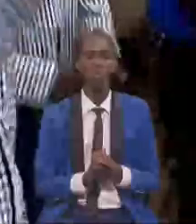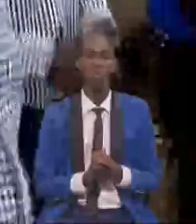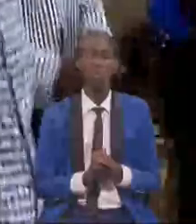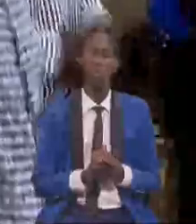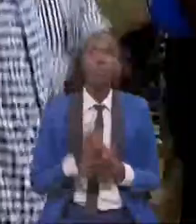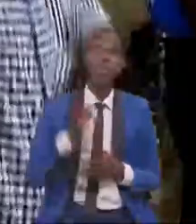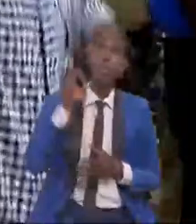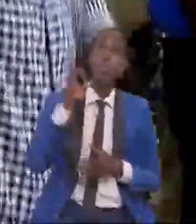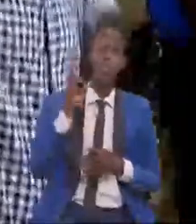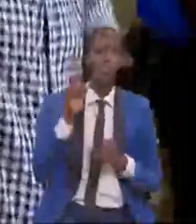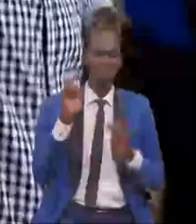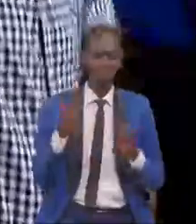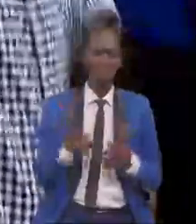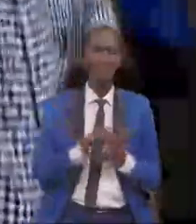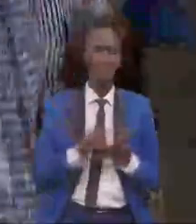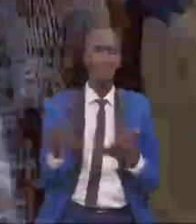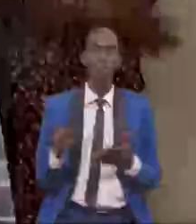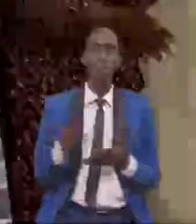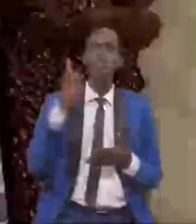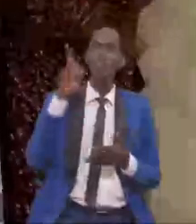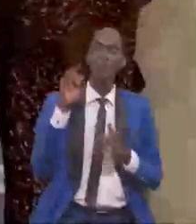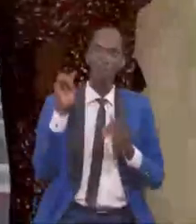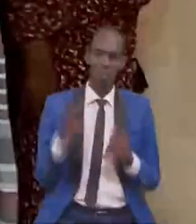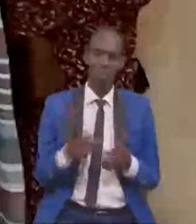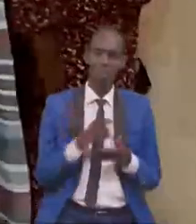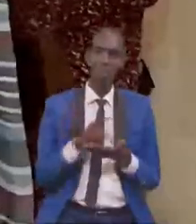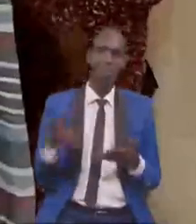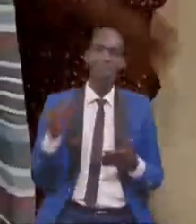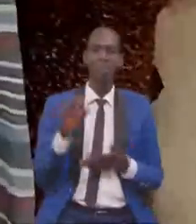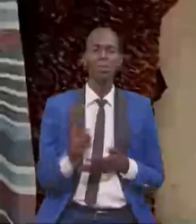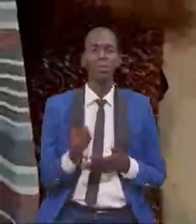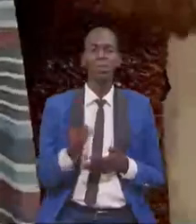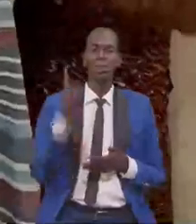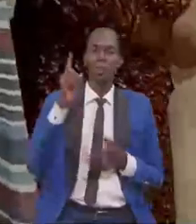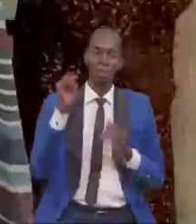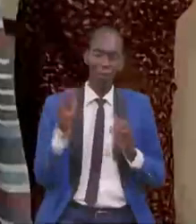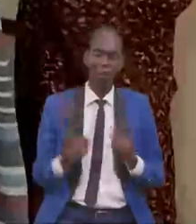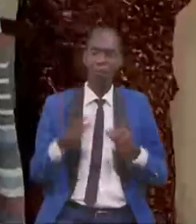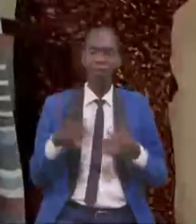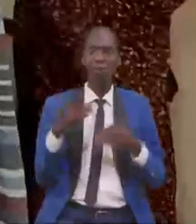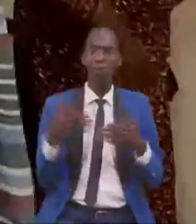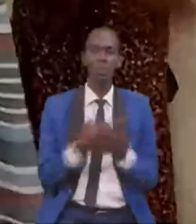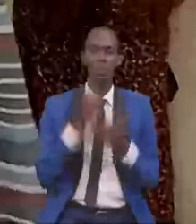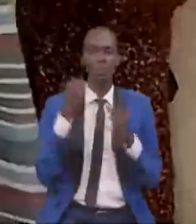Il sanctifie, il purifie, il donne la